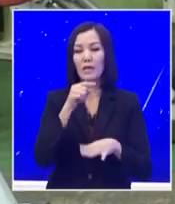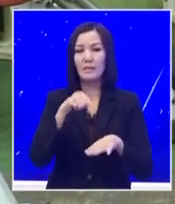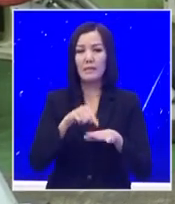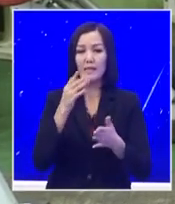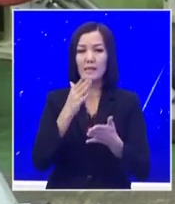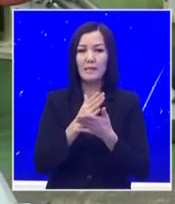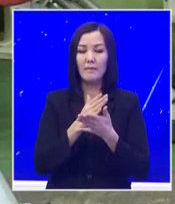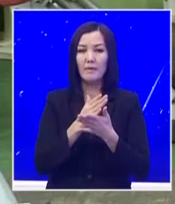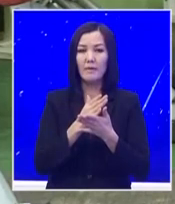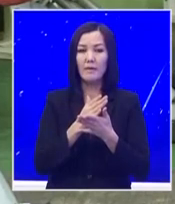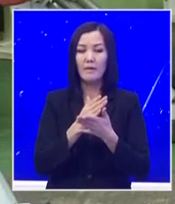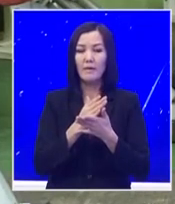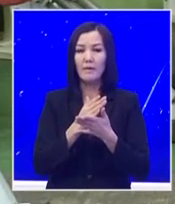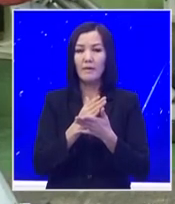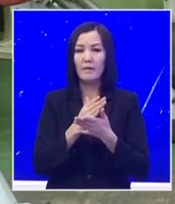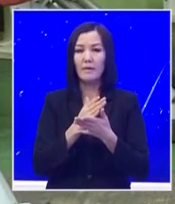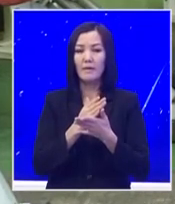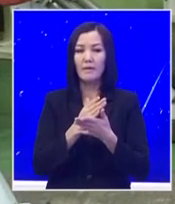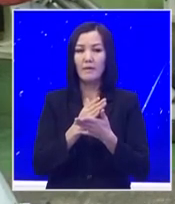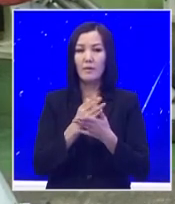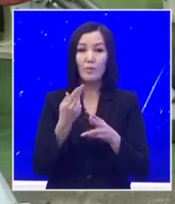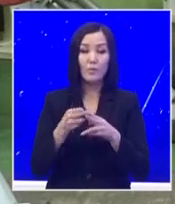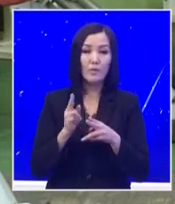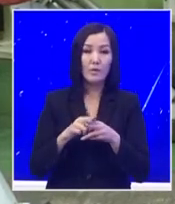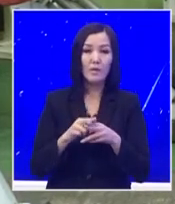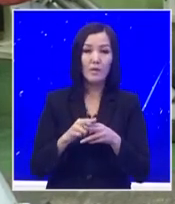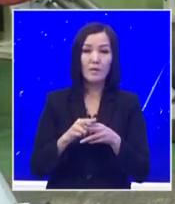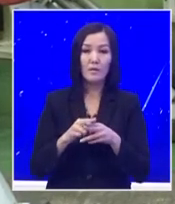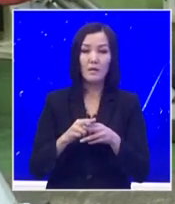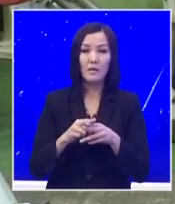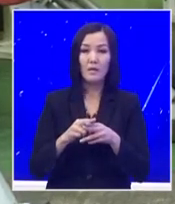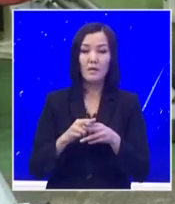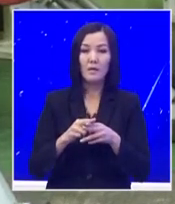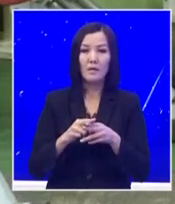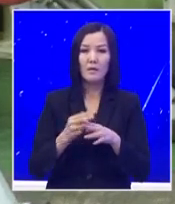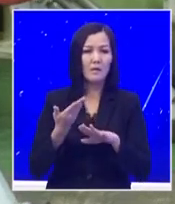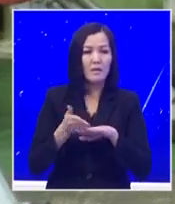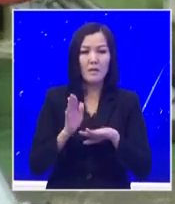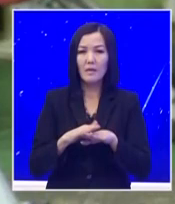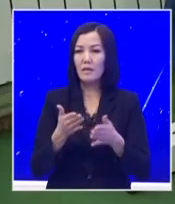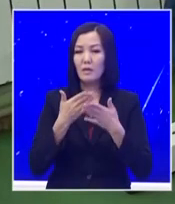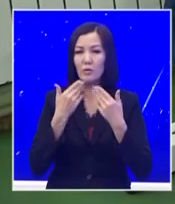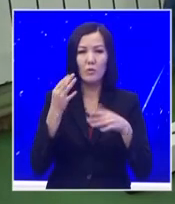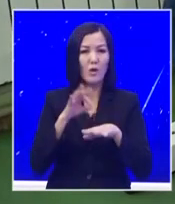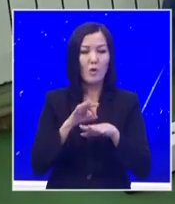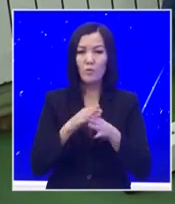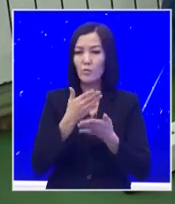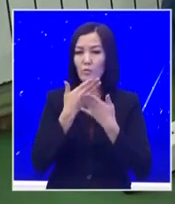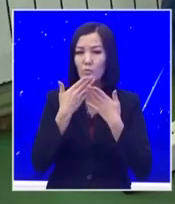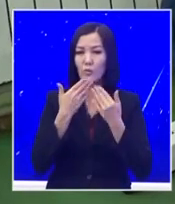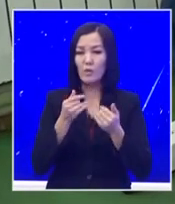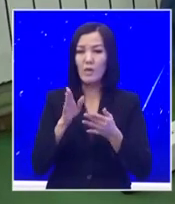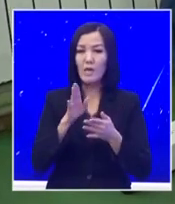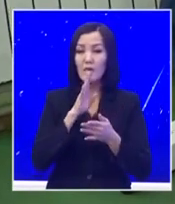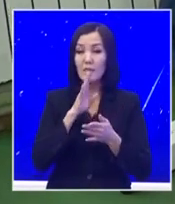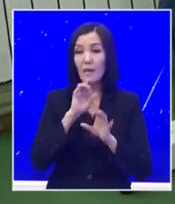жаттығудан кейін жауырным ашылғанын байқадым. Одан сергекпін. Және ешқандай тымау ауру болған емес. Сол өзім ұнағаннан кейін құрбыларын